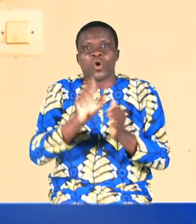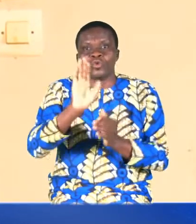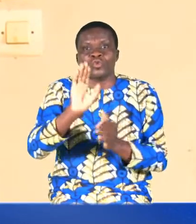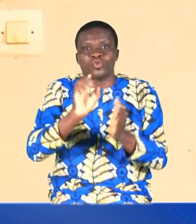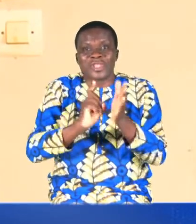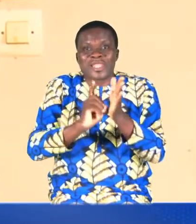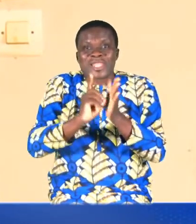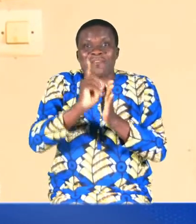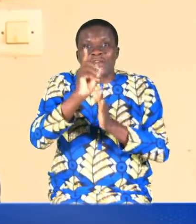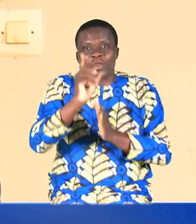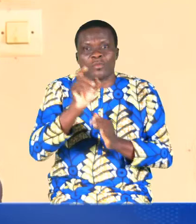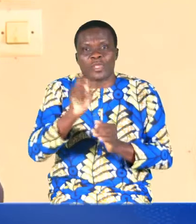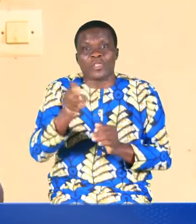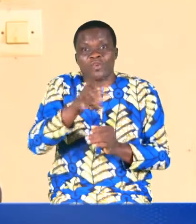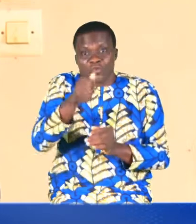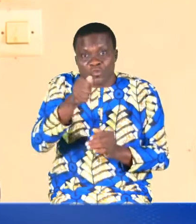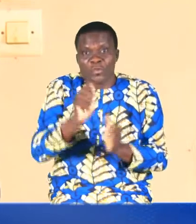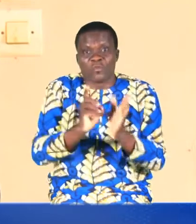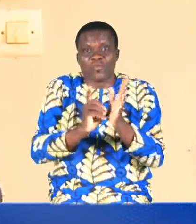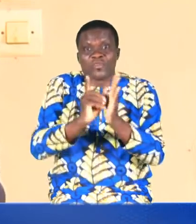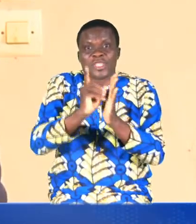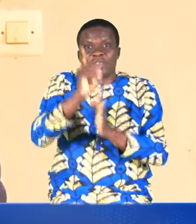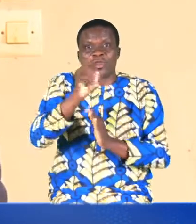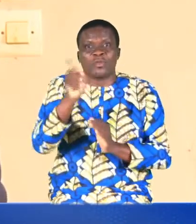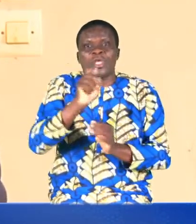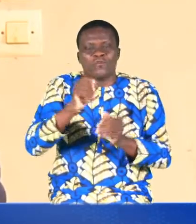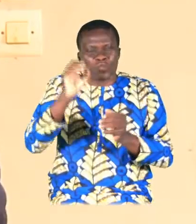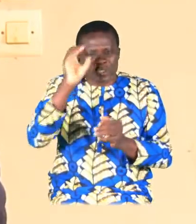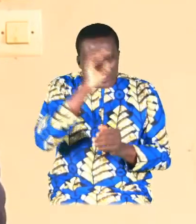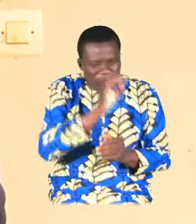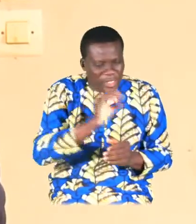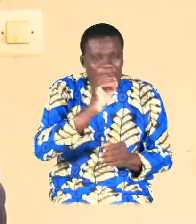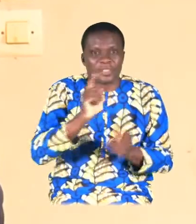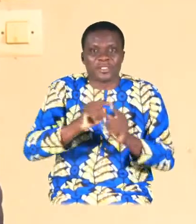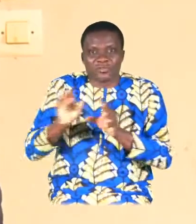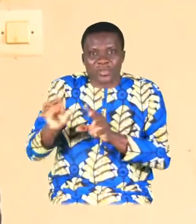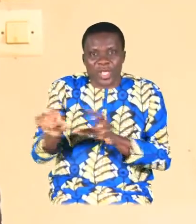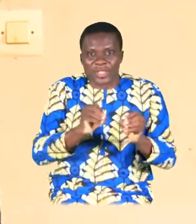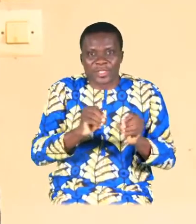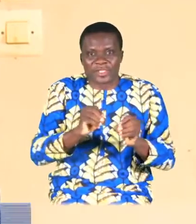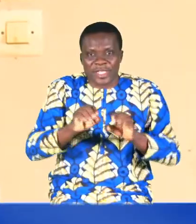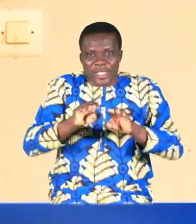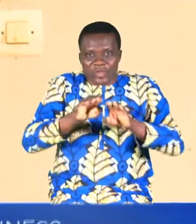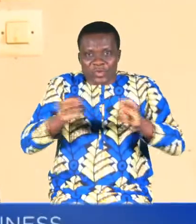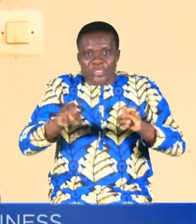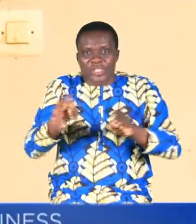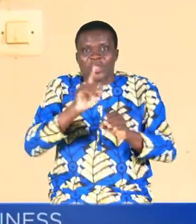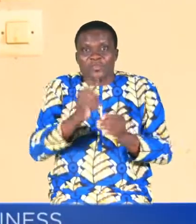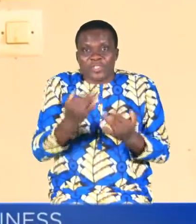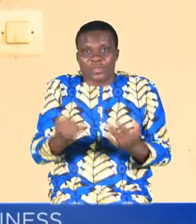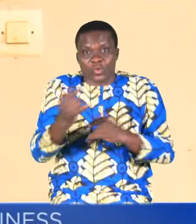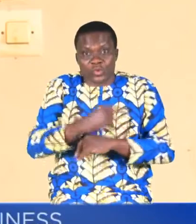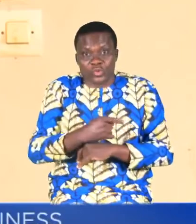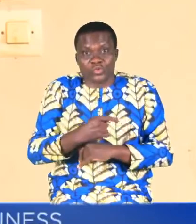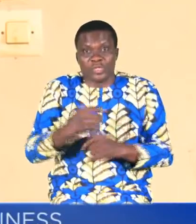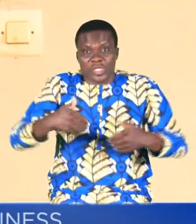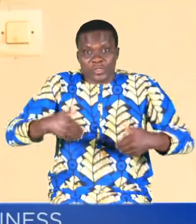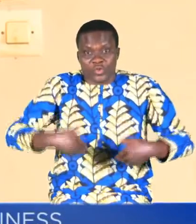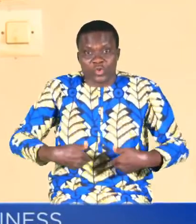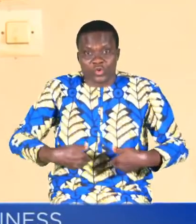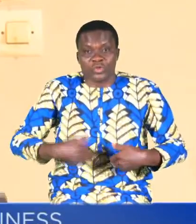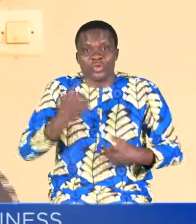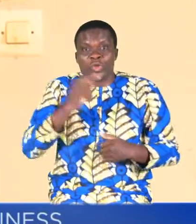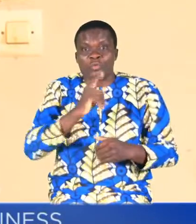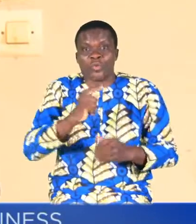développe. Il faut que vous vous développiez. Il faut que vous cherchiez à quitter le stade où vous êtes aujourd'hui jeune